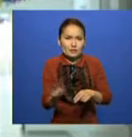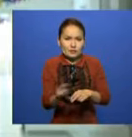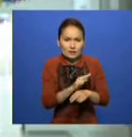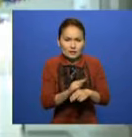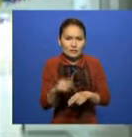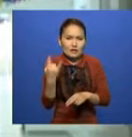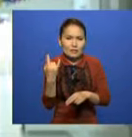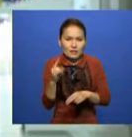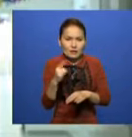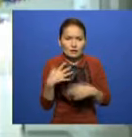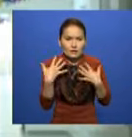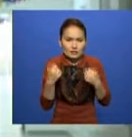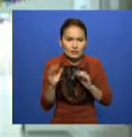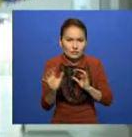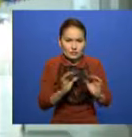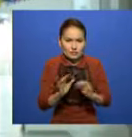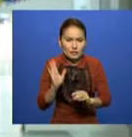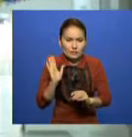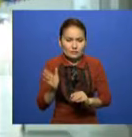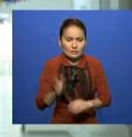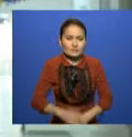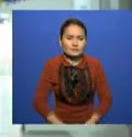жаңағы келешекте мүгедек болмауы мүмкін.